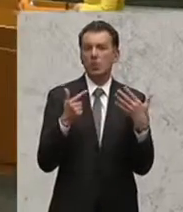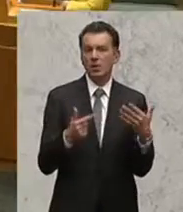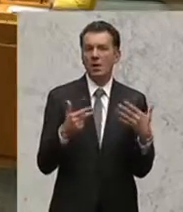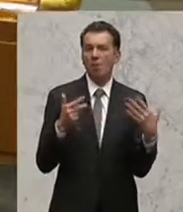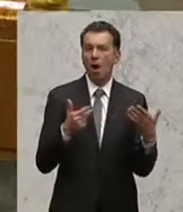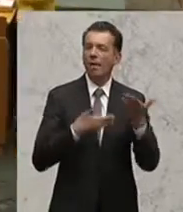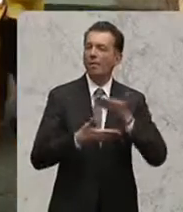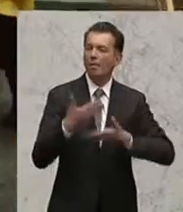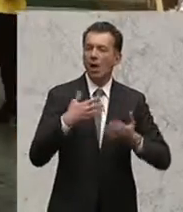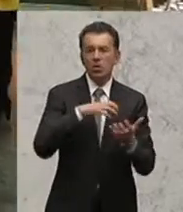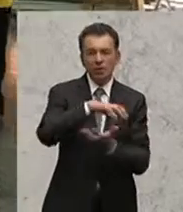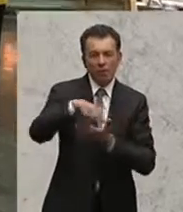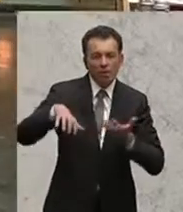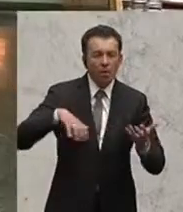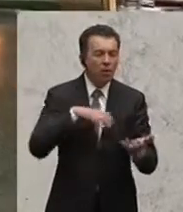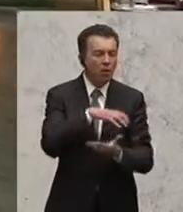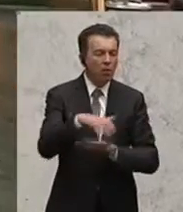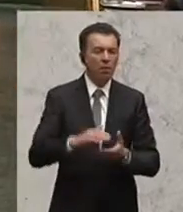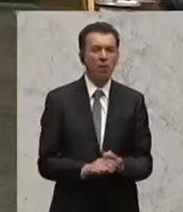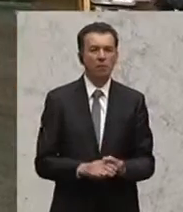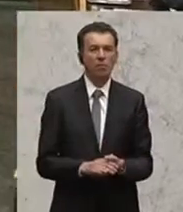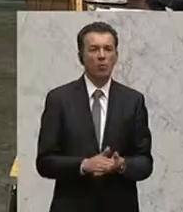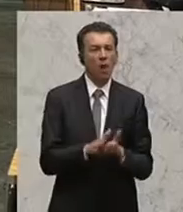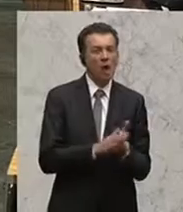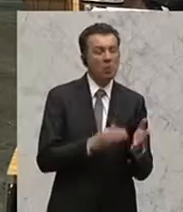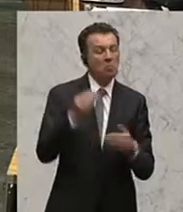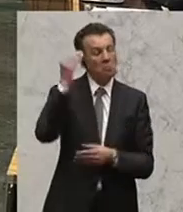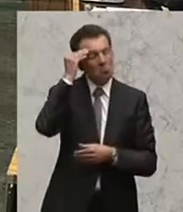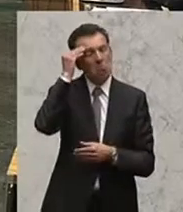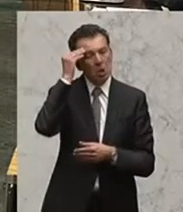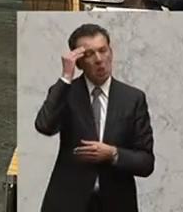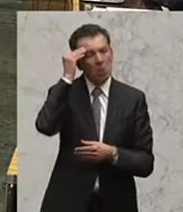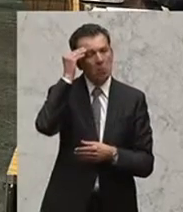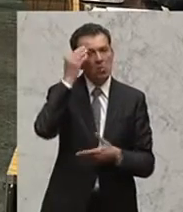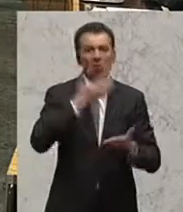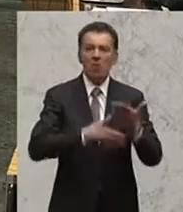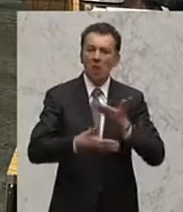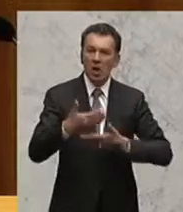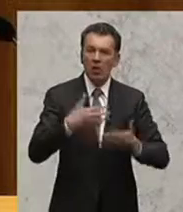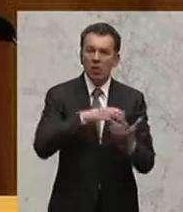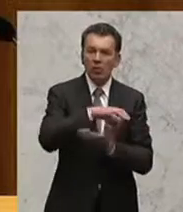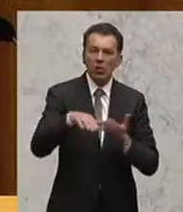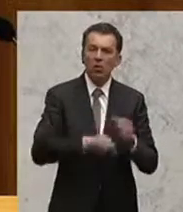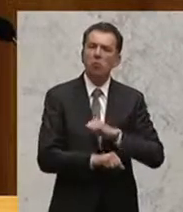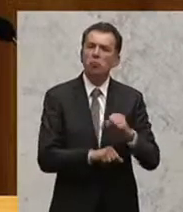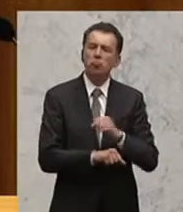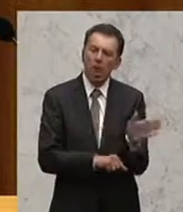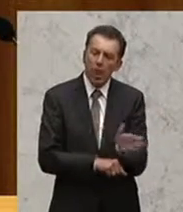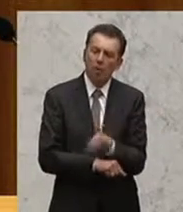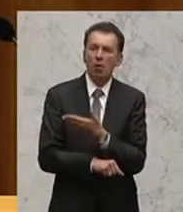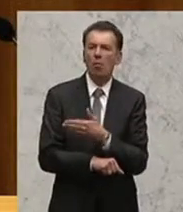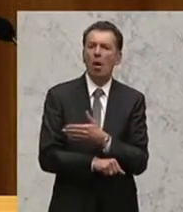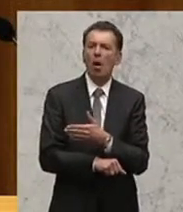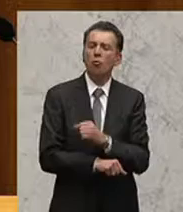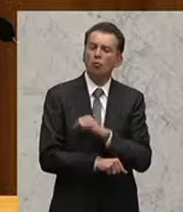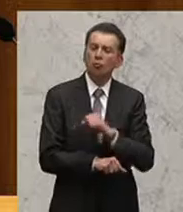eine Wirtschaftskrise gehabt. Und wenn man anfangs noch geglaubt hat, dass diese Wirtschaftskrise rasch vorbei sein wird, dass man sich